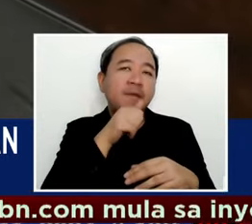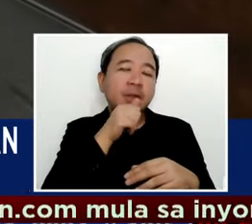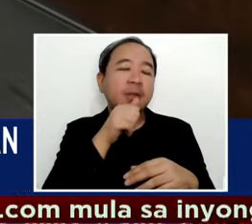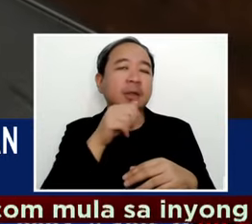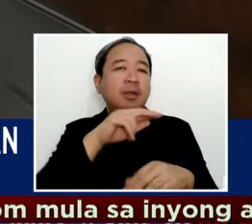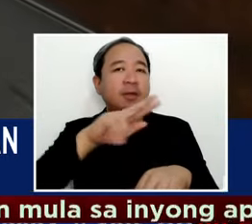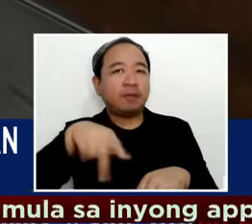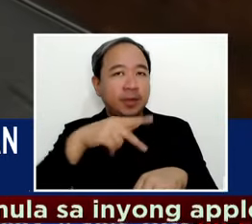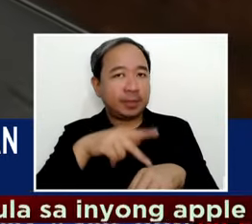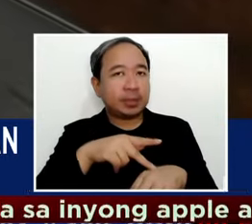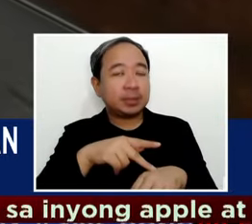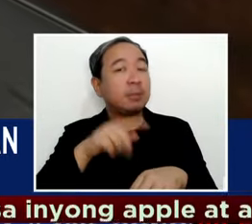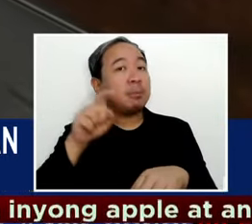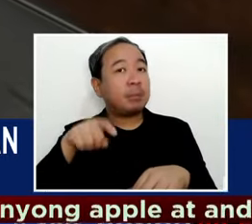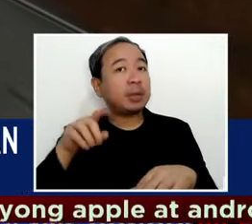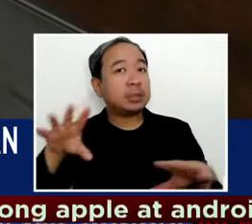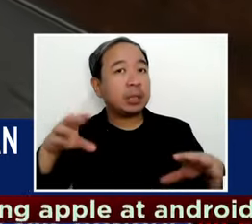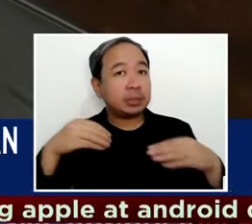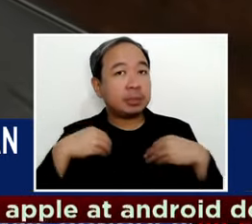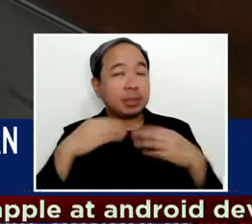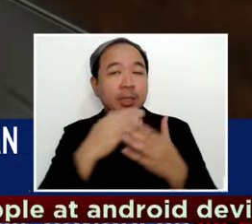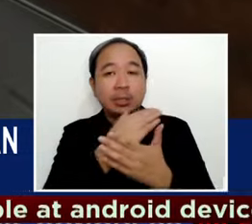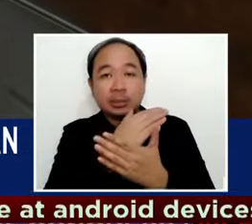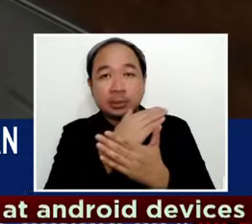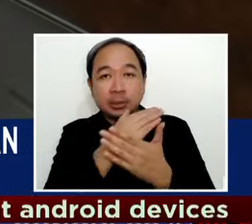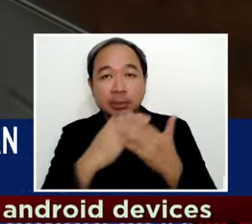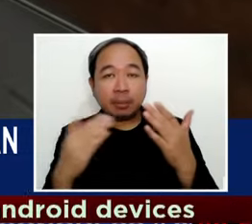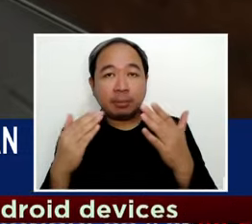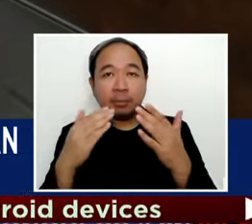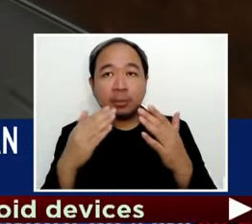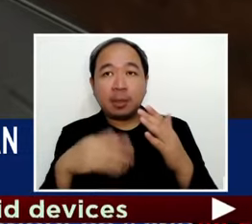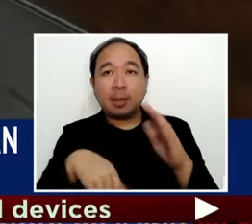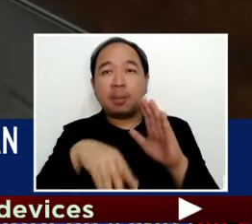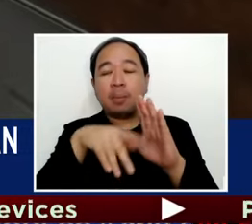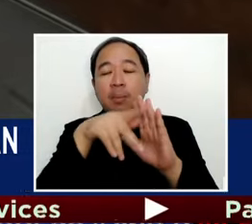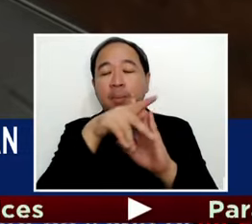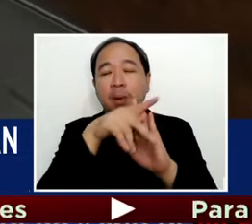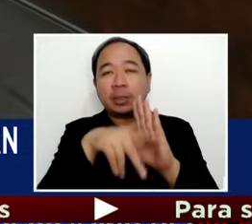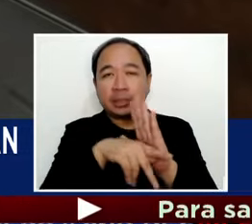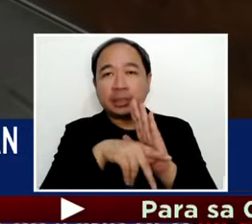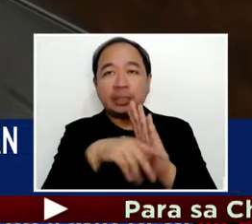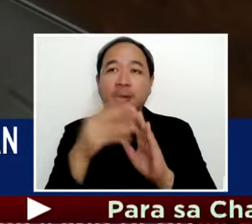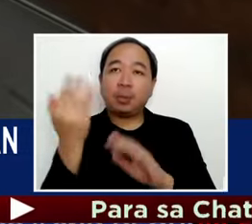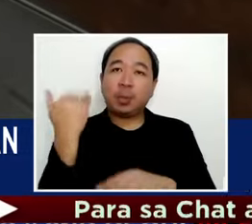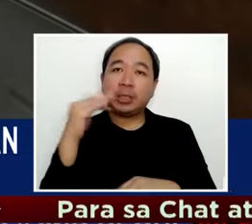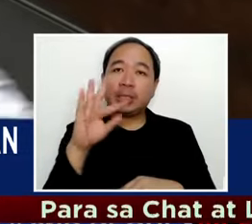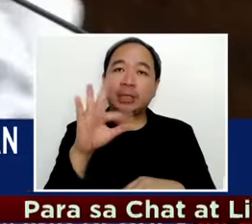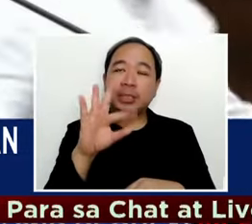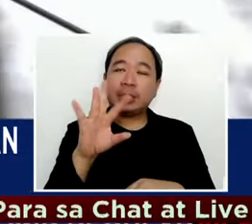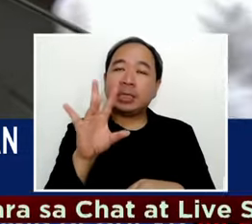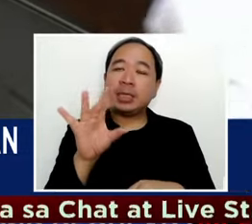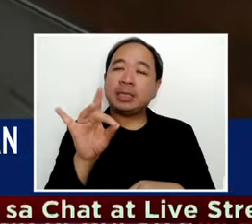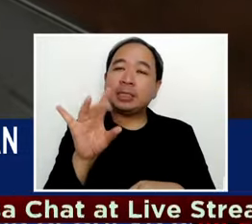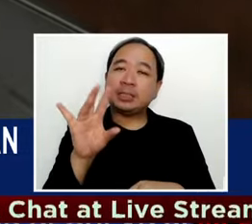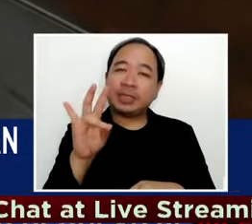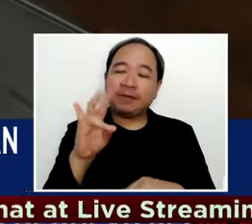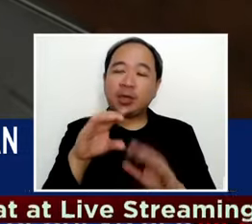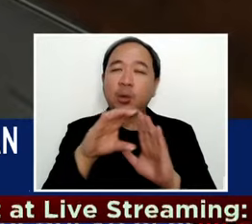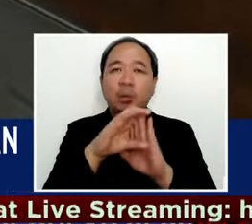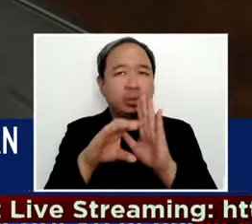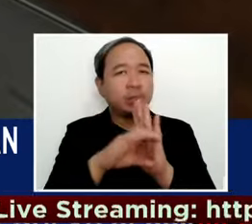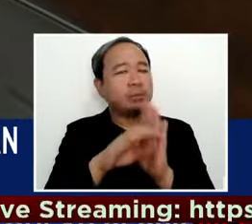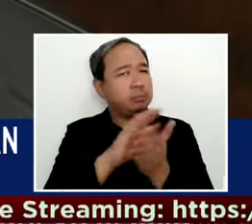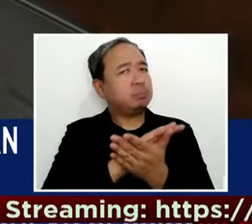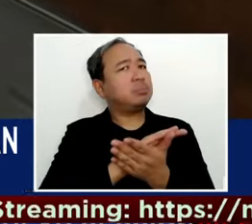to accept that certain provisions of the 1987 Constitution as a noble and